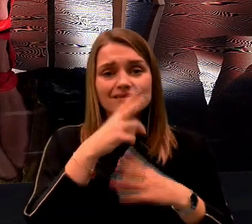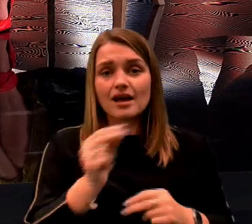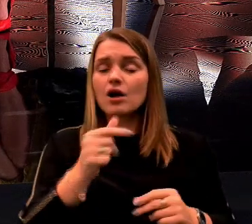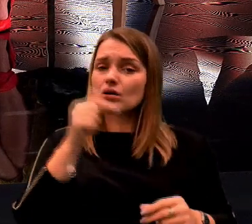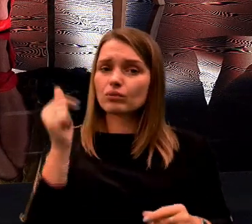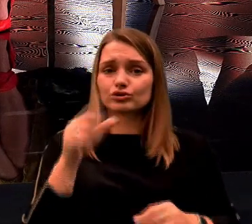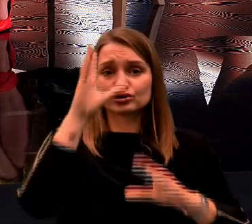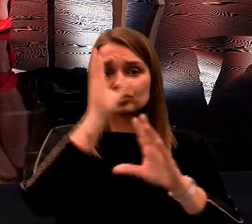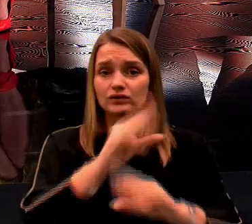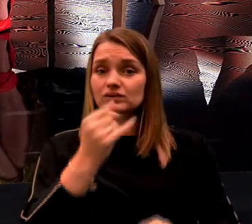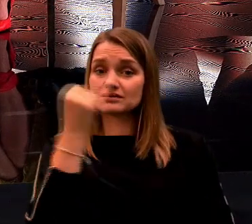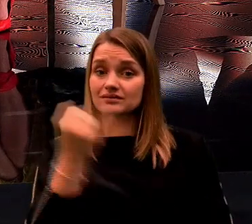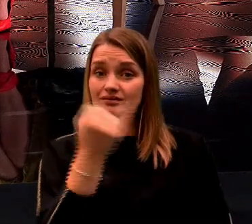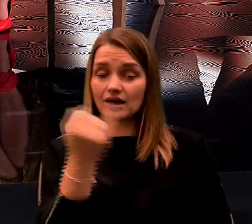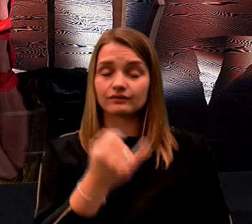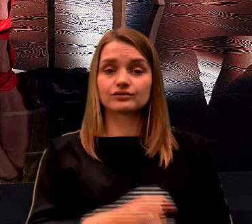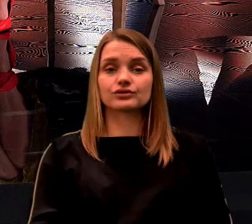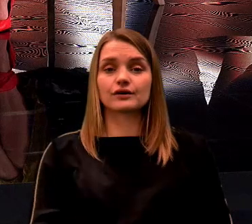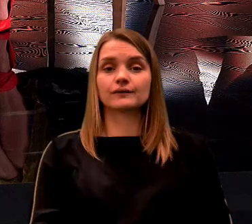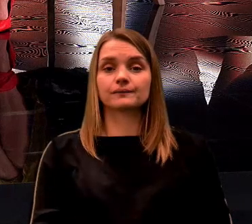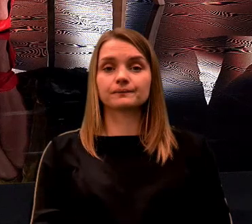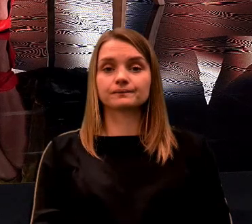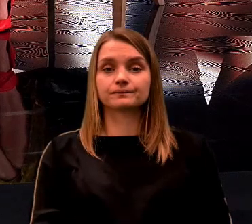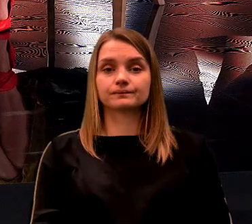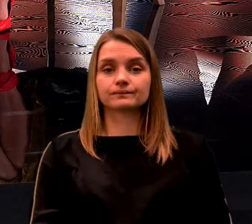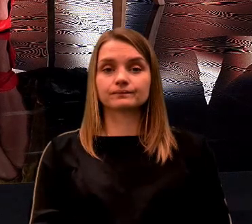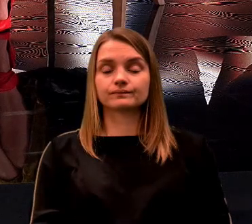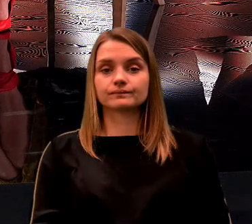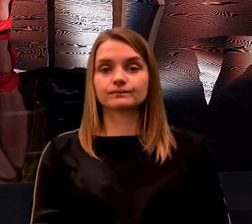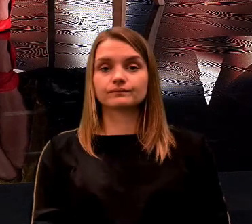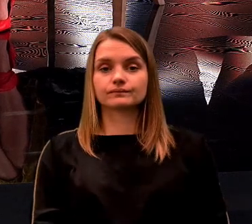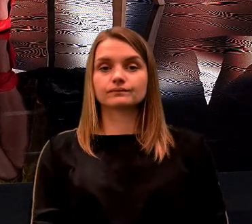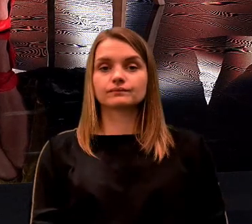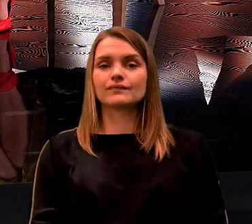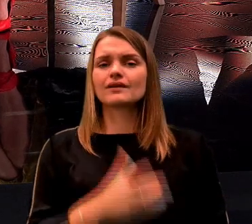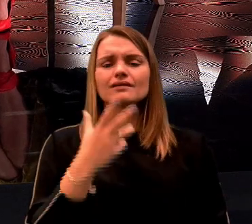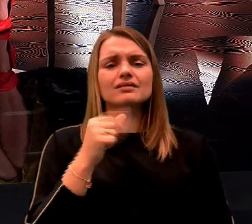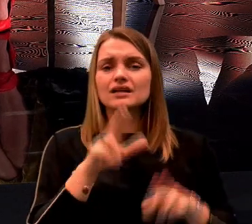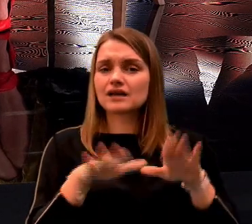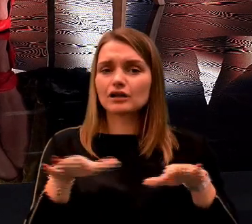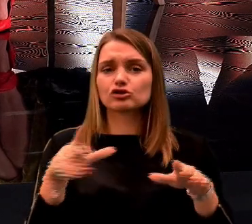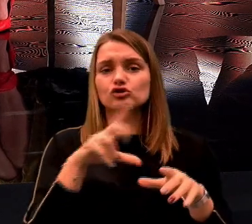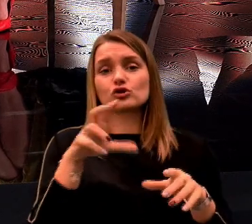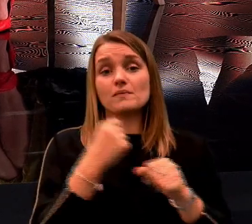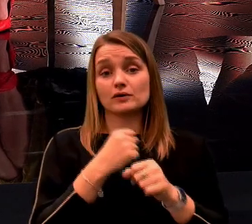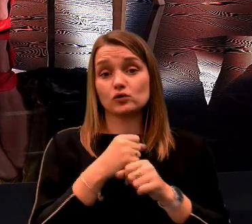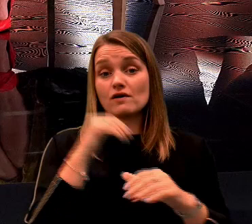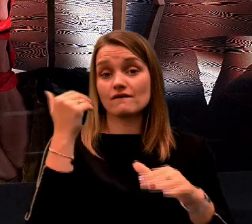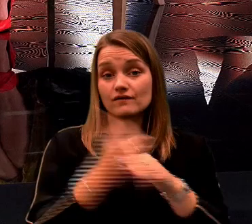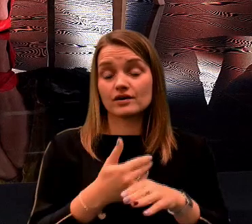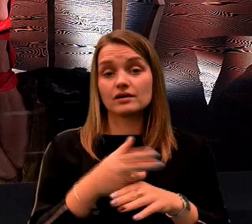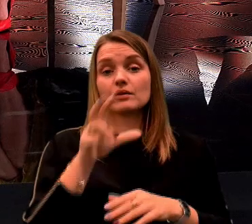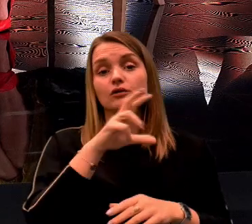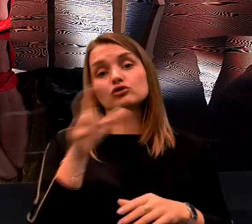przechodzimy pomiędzy tymi skrajnościami, no może folwark to słaby przykład, ale niezależnie od tego, czy pracujesz zwinnie, czy pracujesz bardziej w